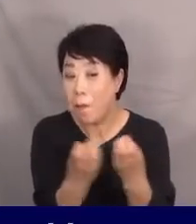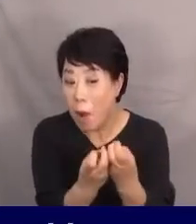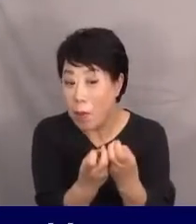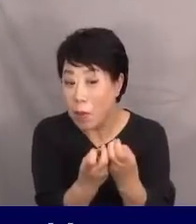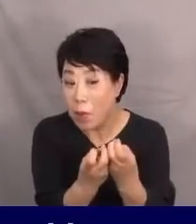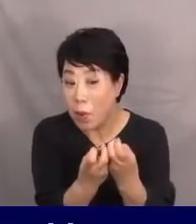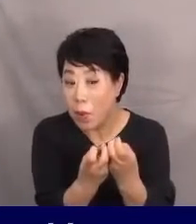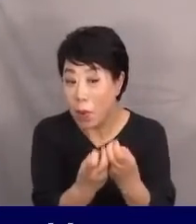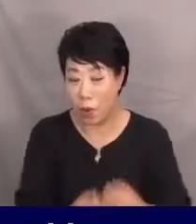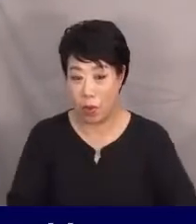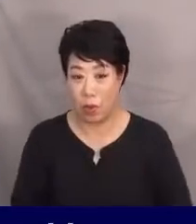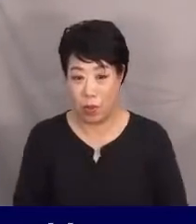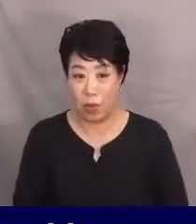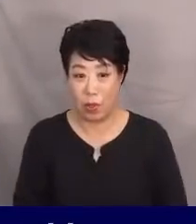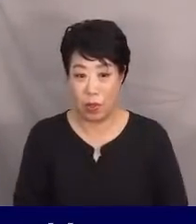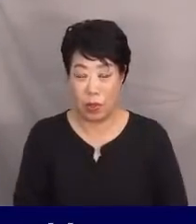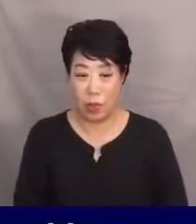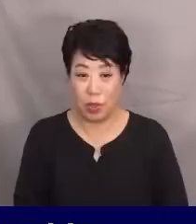승려대회를